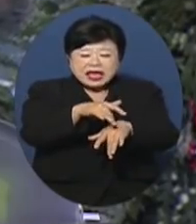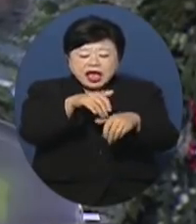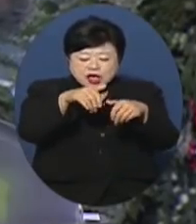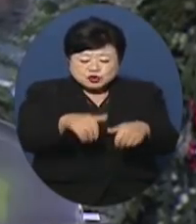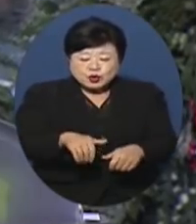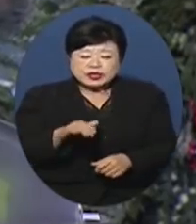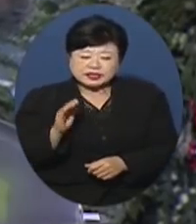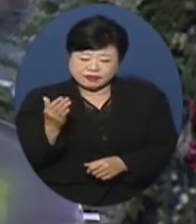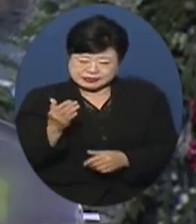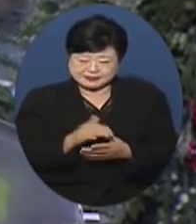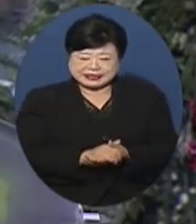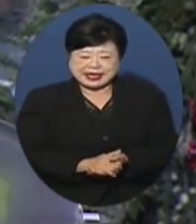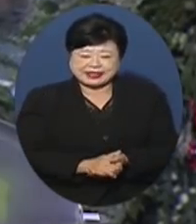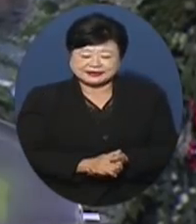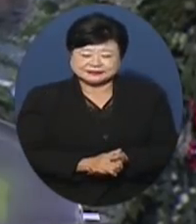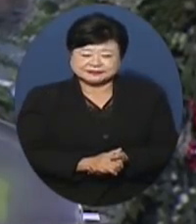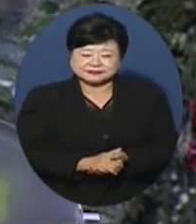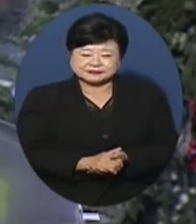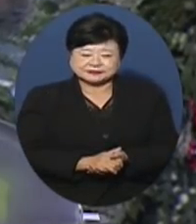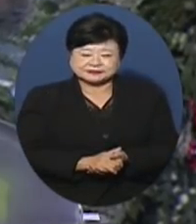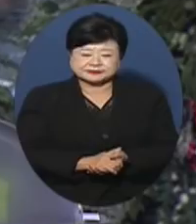되게 된 것입니다.